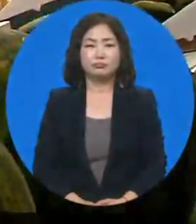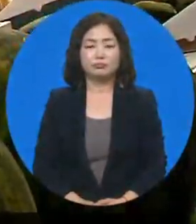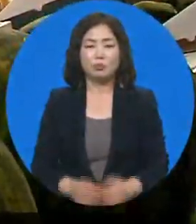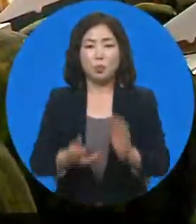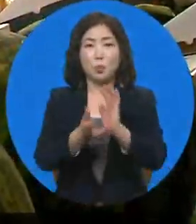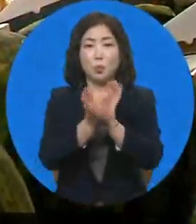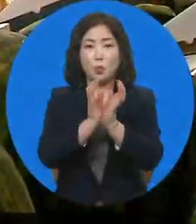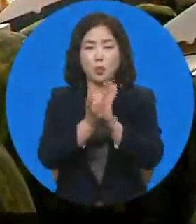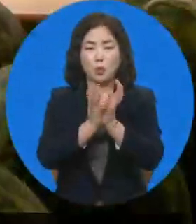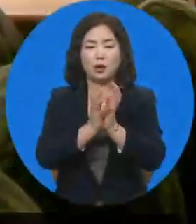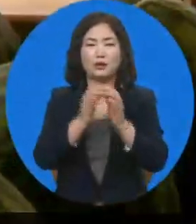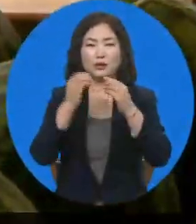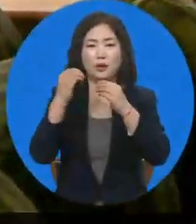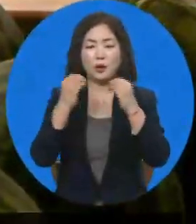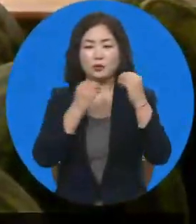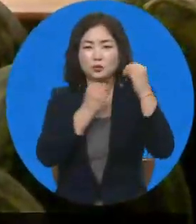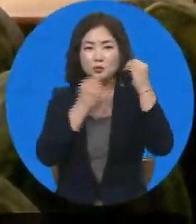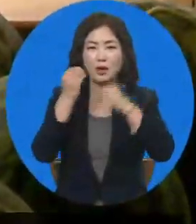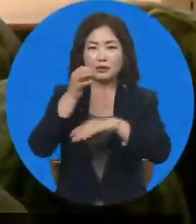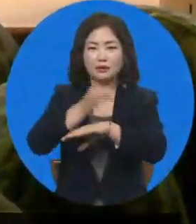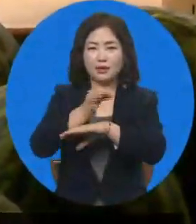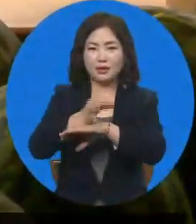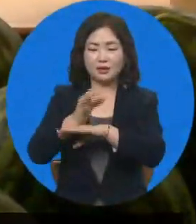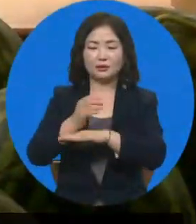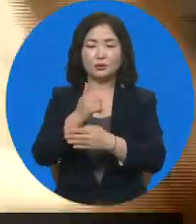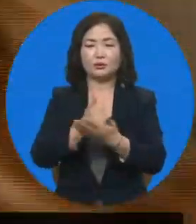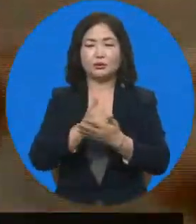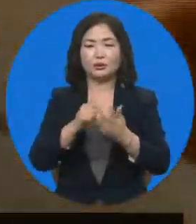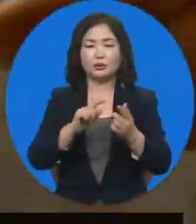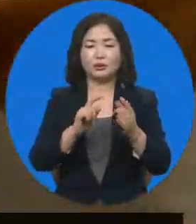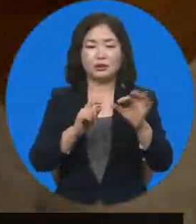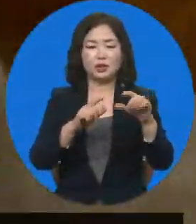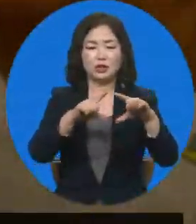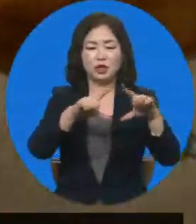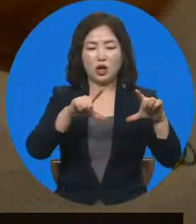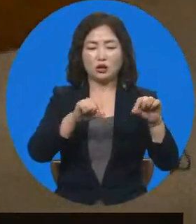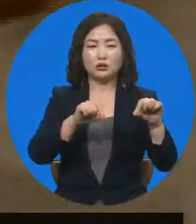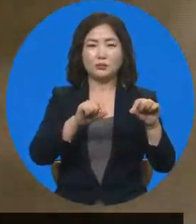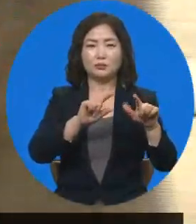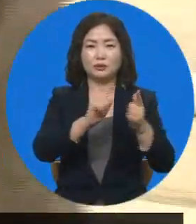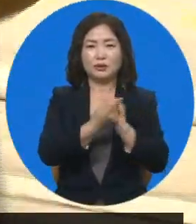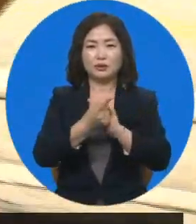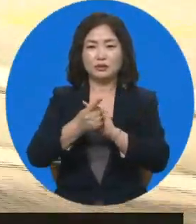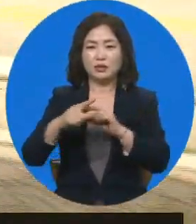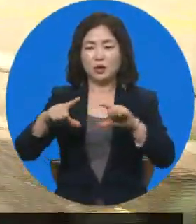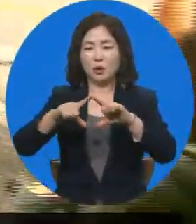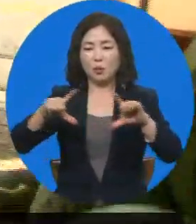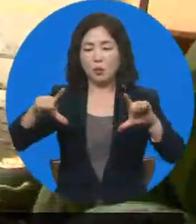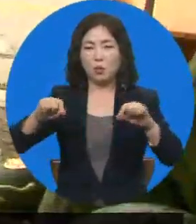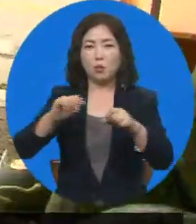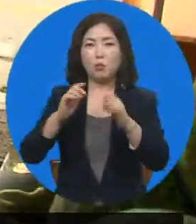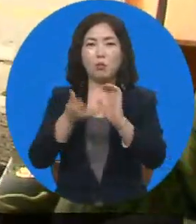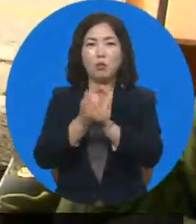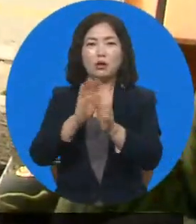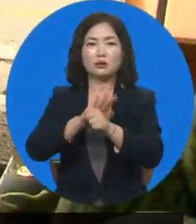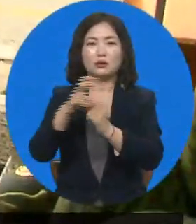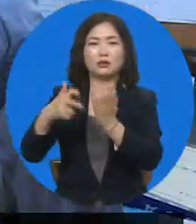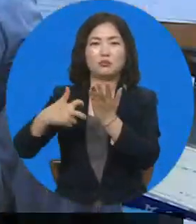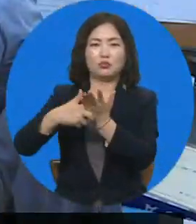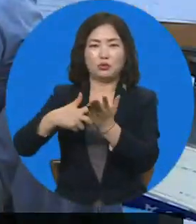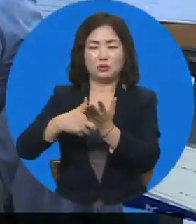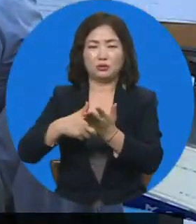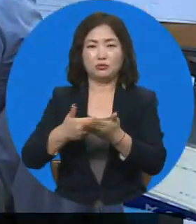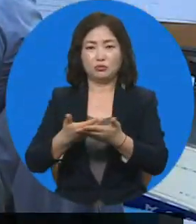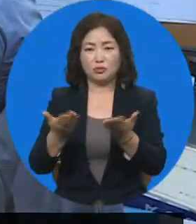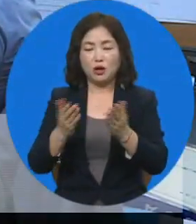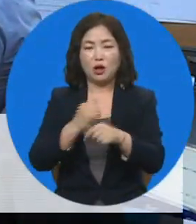봉화 의한 과일 가게 수박을 사려는 손님이 내민 것 현금이나 신용카드 대신 봉화 사랑 상품권 입니다